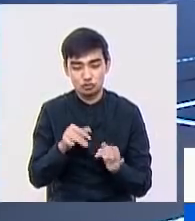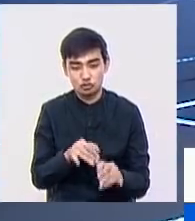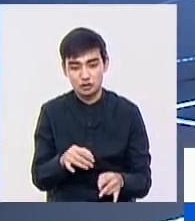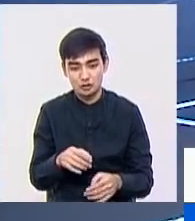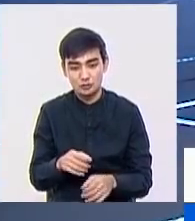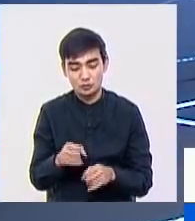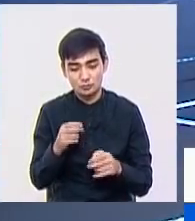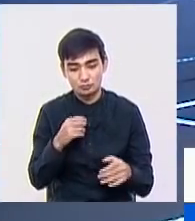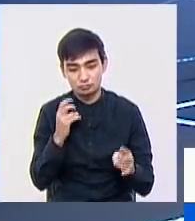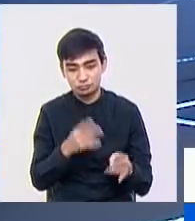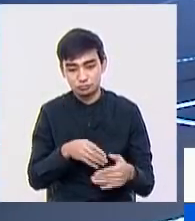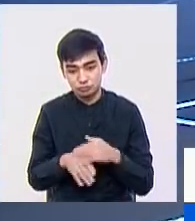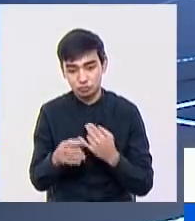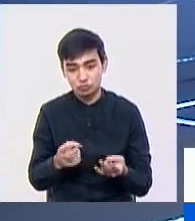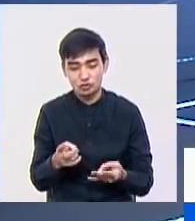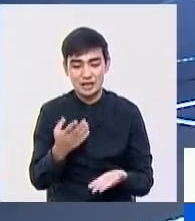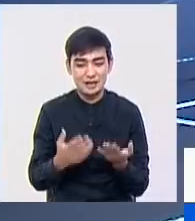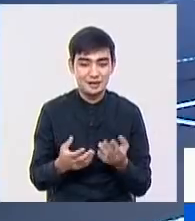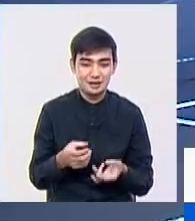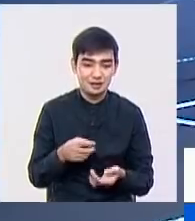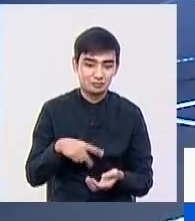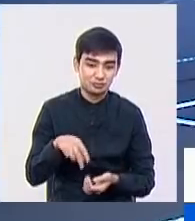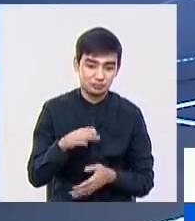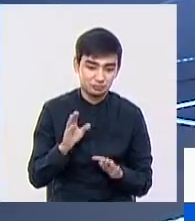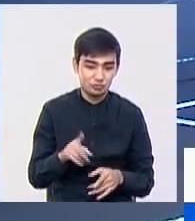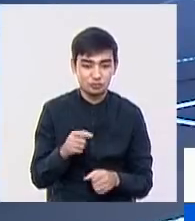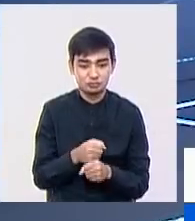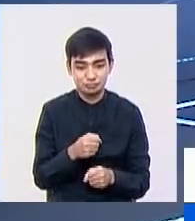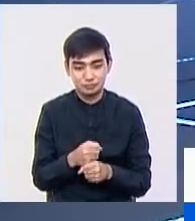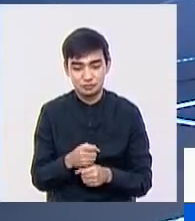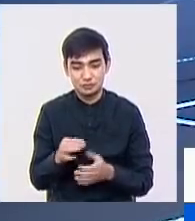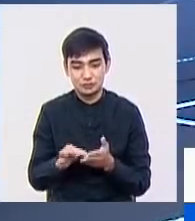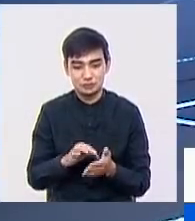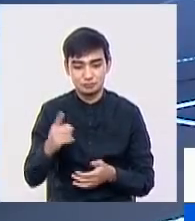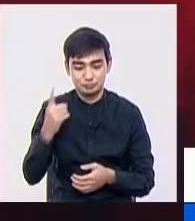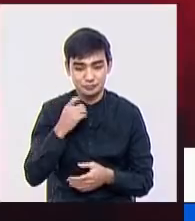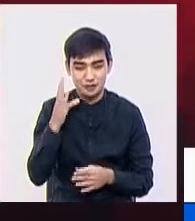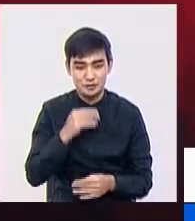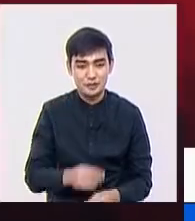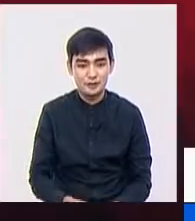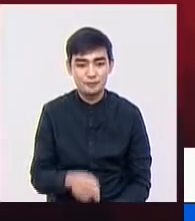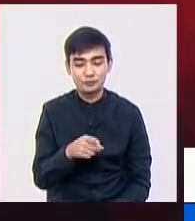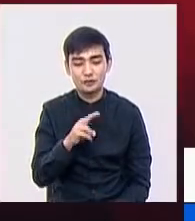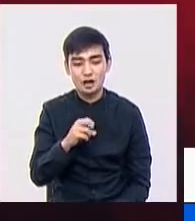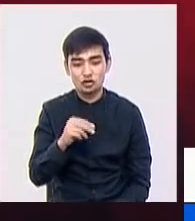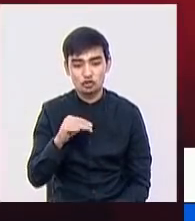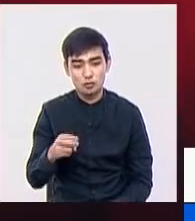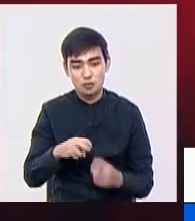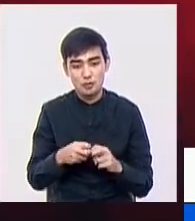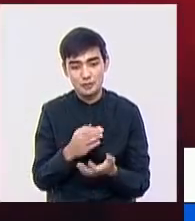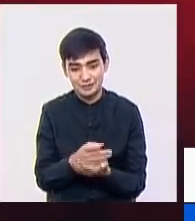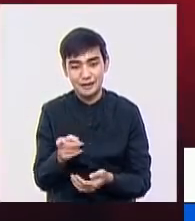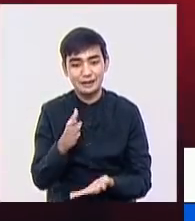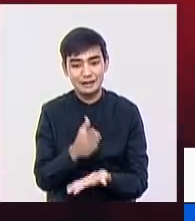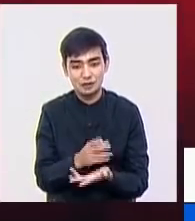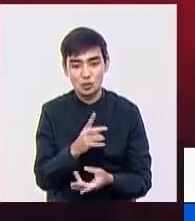решение покинуть ему помещение или еще что-то сделать. Понимаете? А с этими датчиками есть какая датчики? Проблема? Они есть, но они